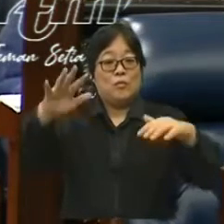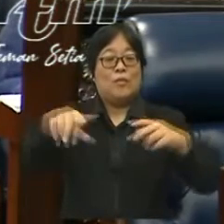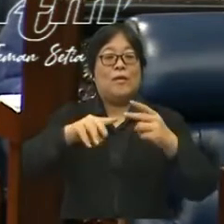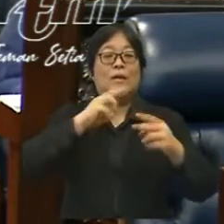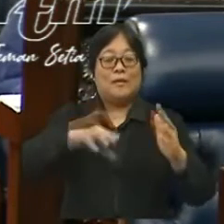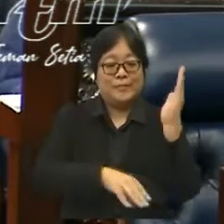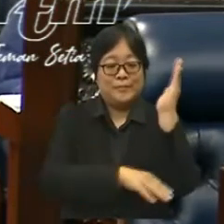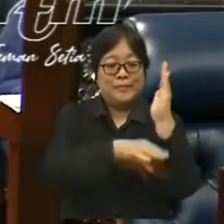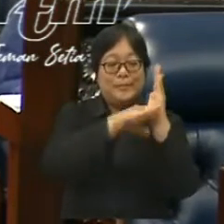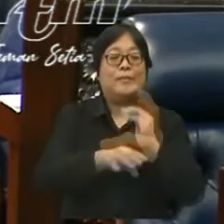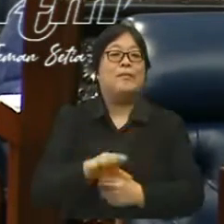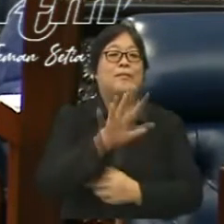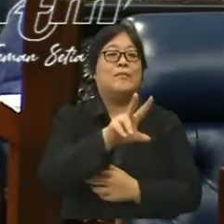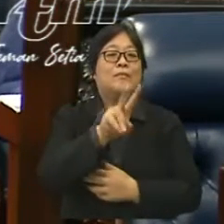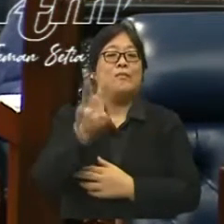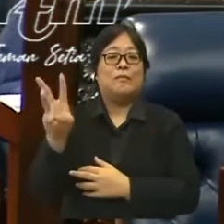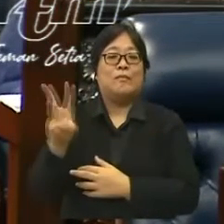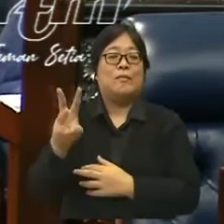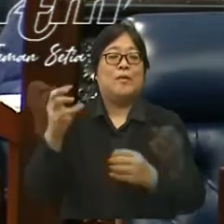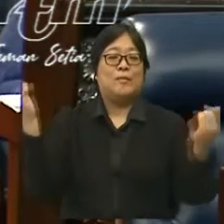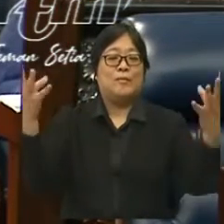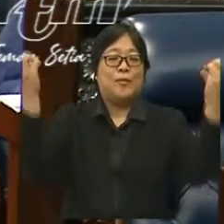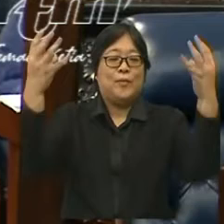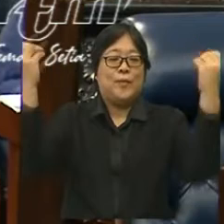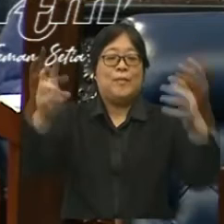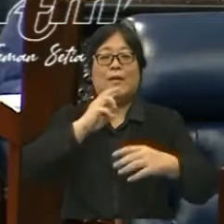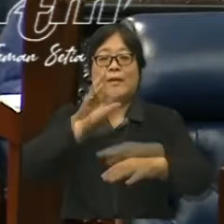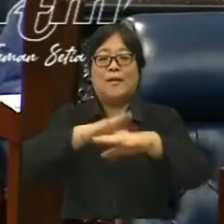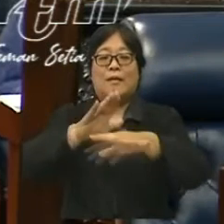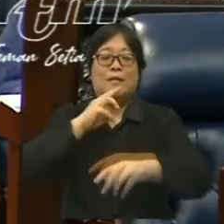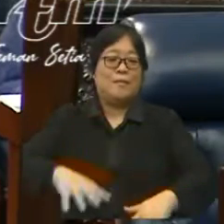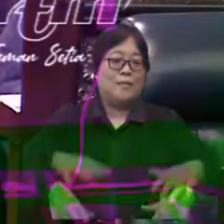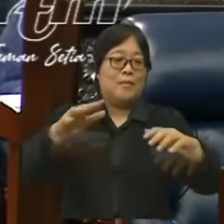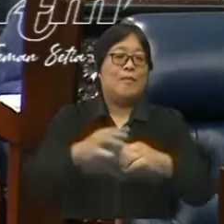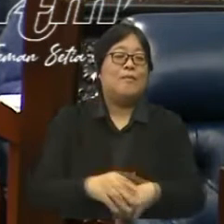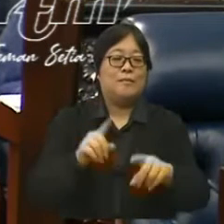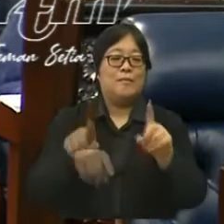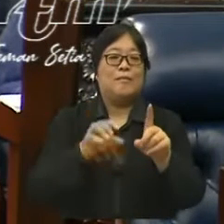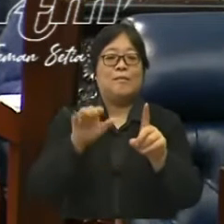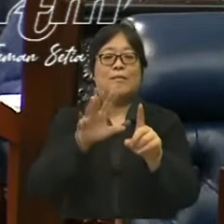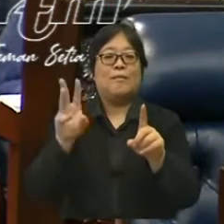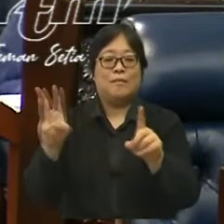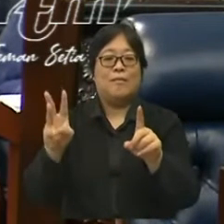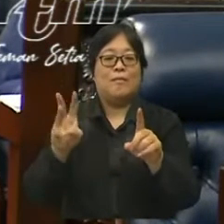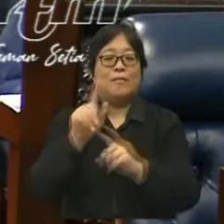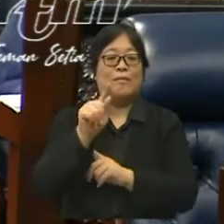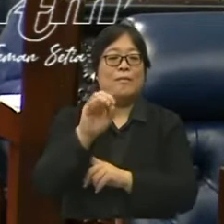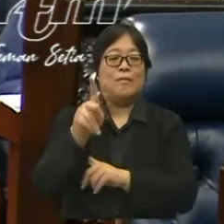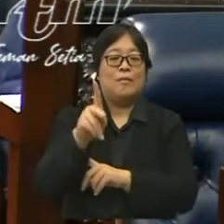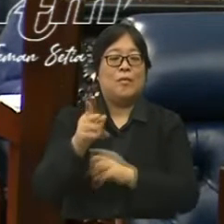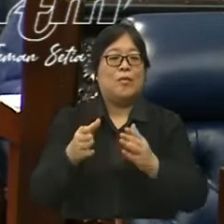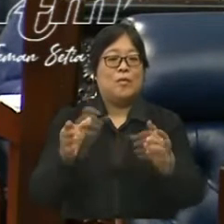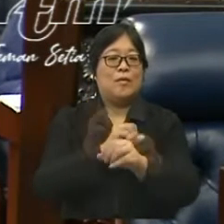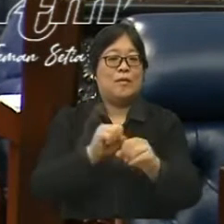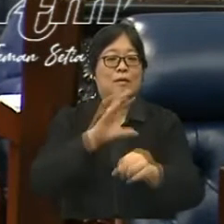dan aras air, 526 buah siren amaran banjir dan 1,571 buah tolok lurus